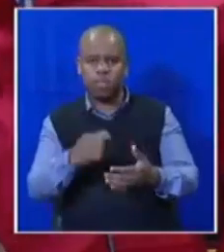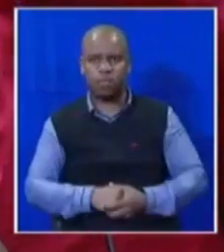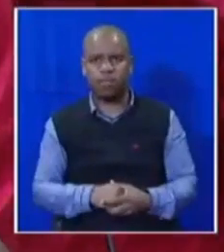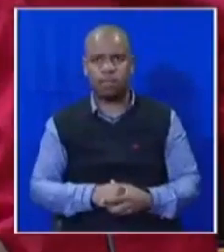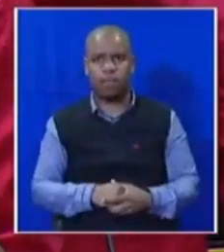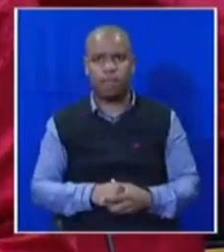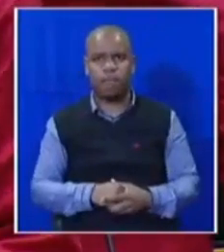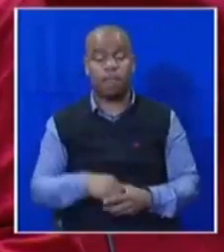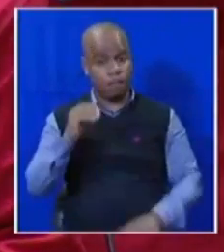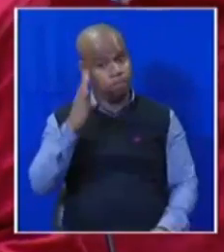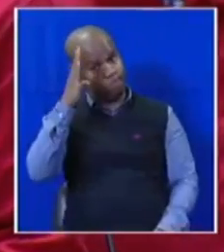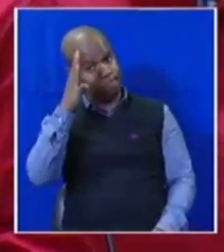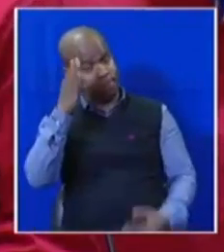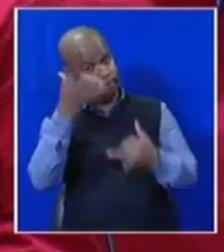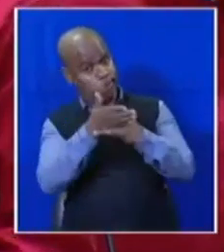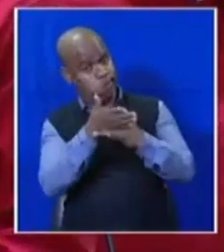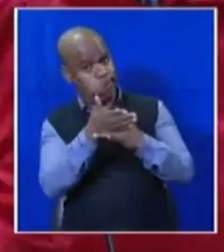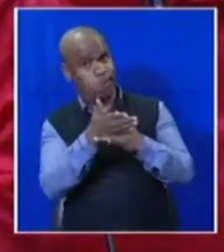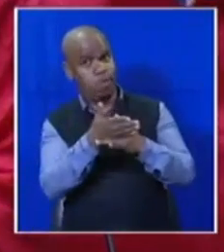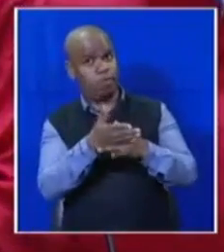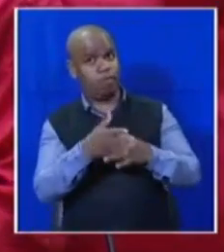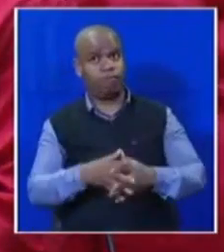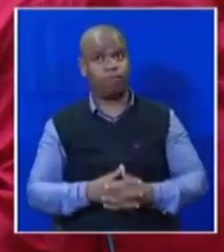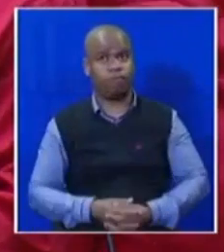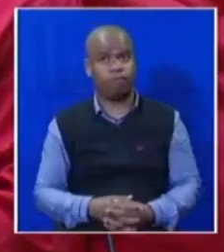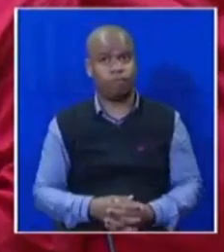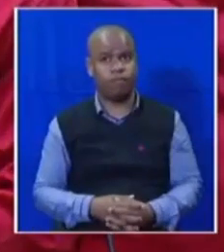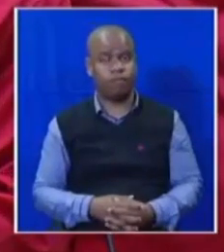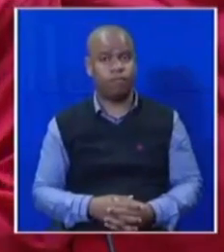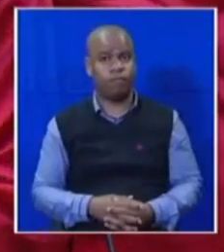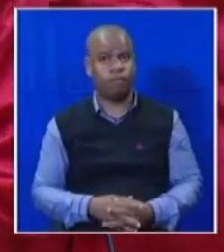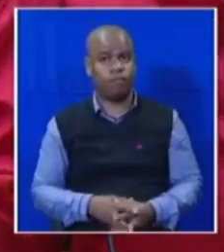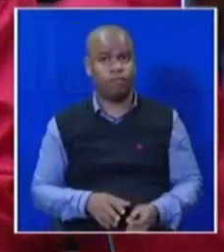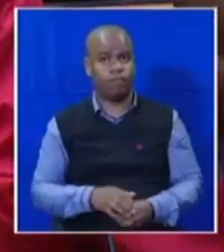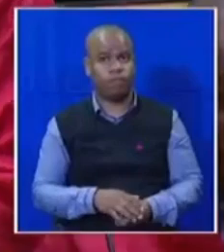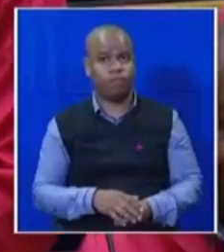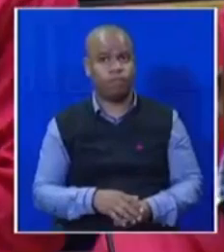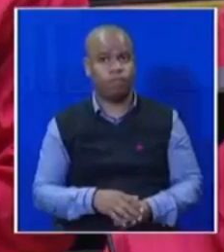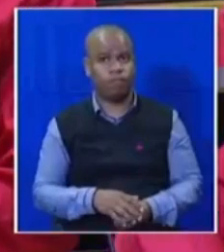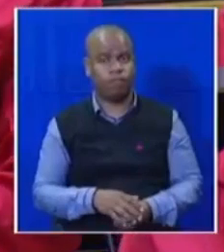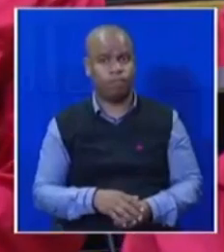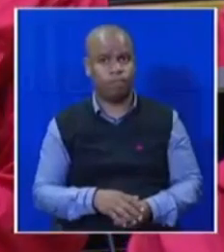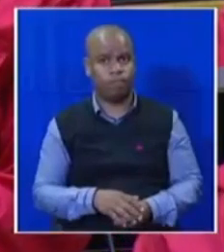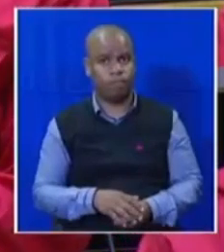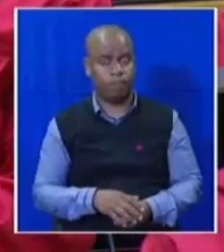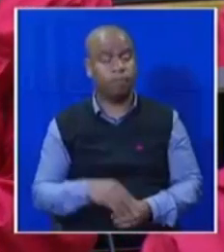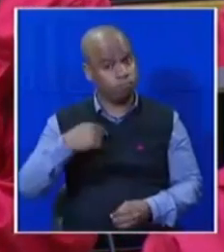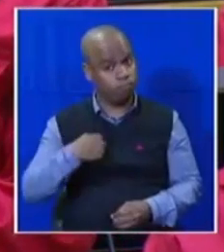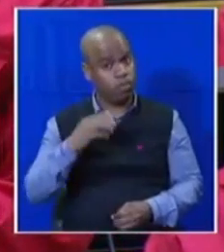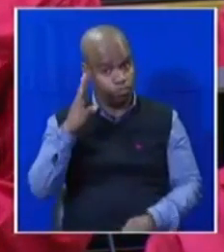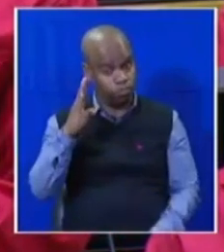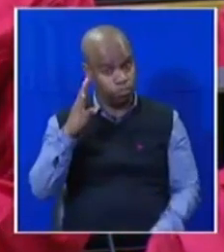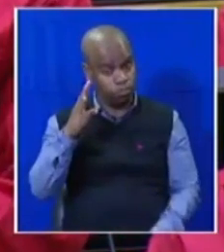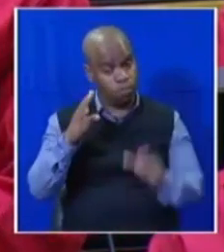Speaker, may I address you? To say what? To say what? Mag ek u aanspreek? Die woord